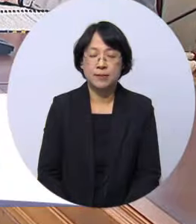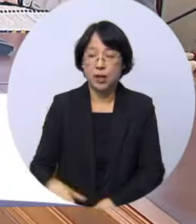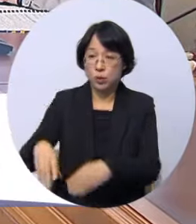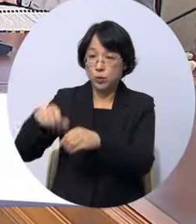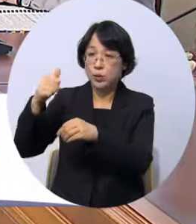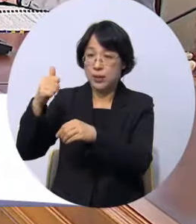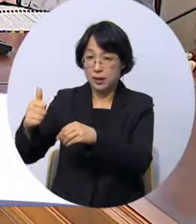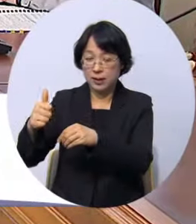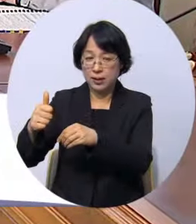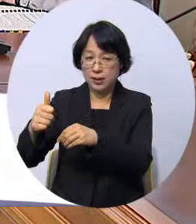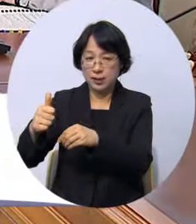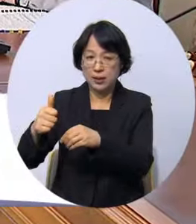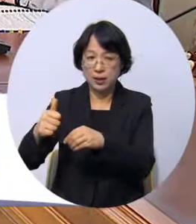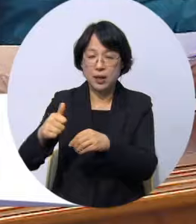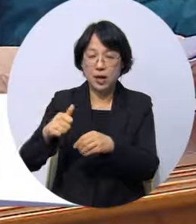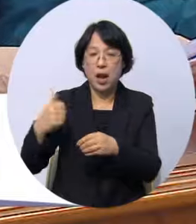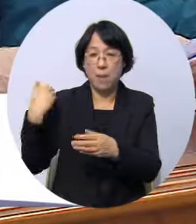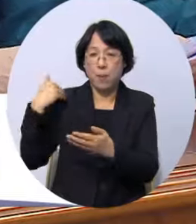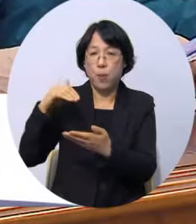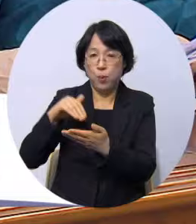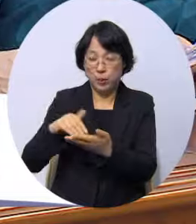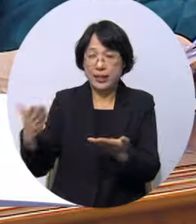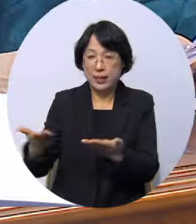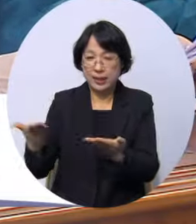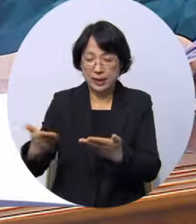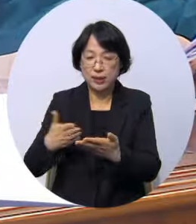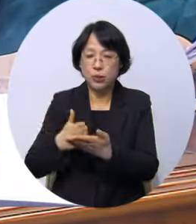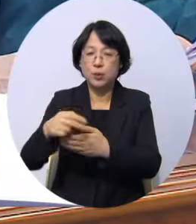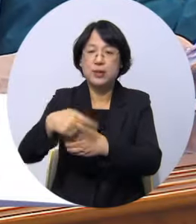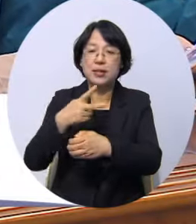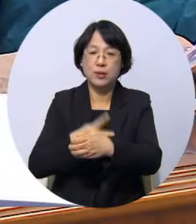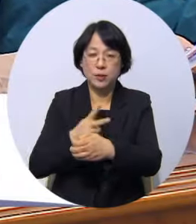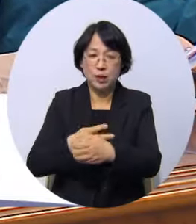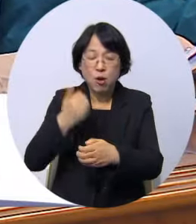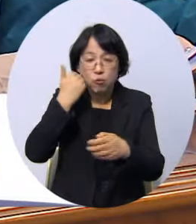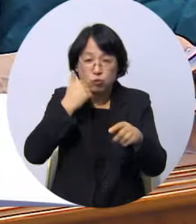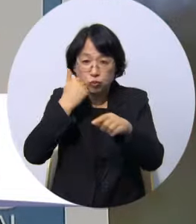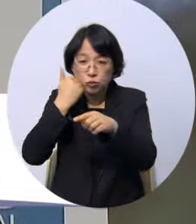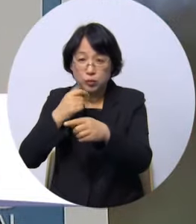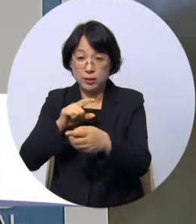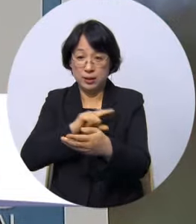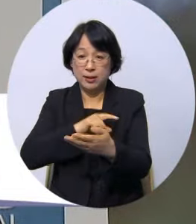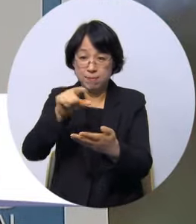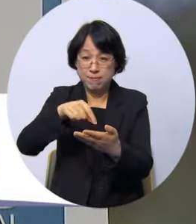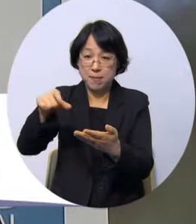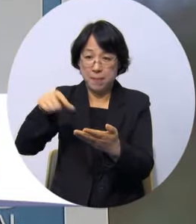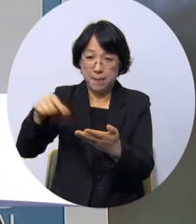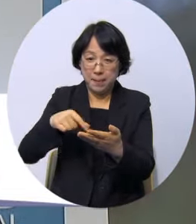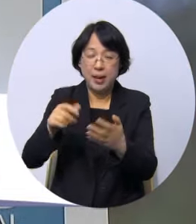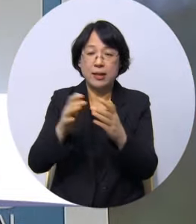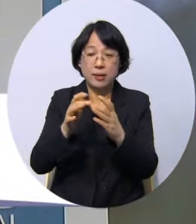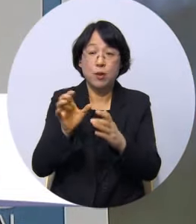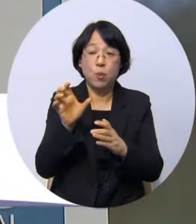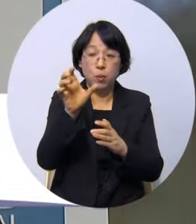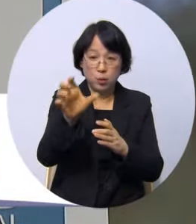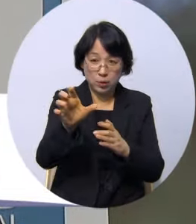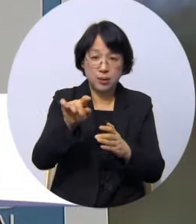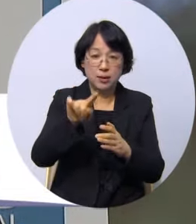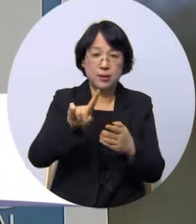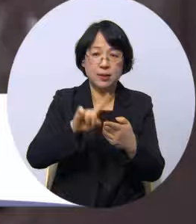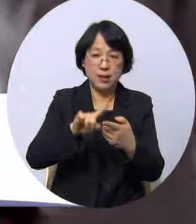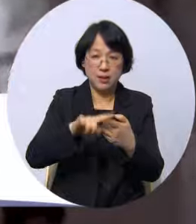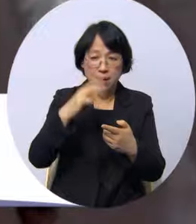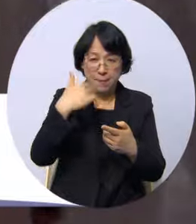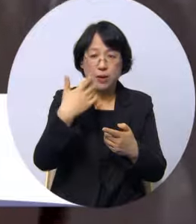뉴스입니다 지키는 전공들을 하려는 인터넷상의 움직임에 대해 좌시하지 않겠다고 강조했습니다